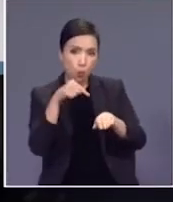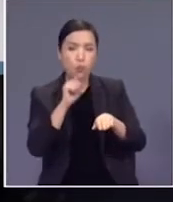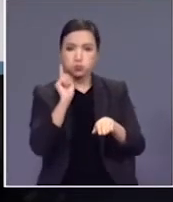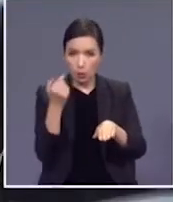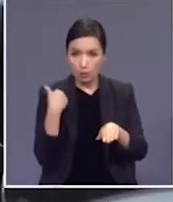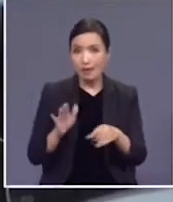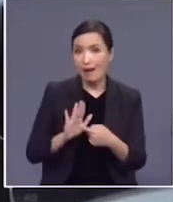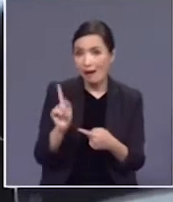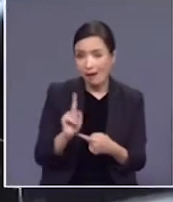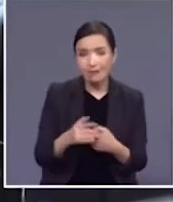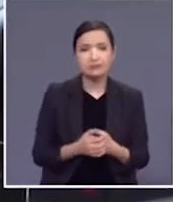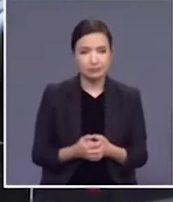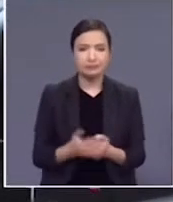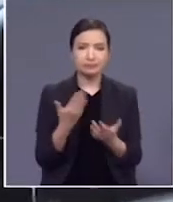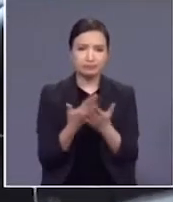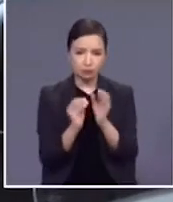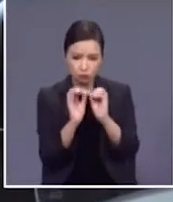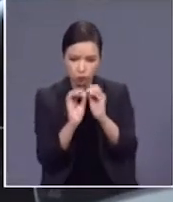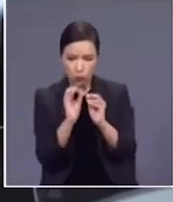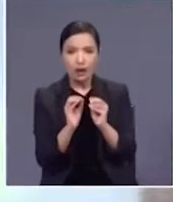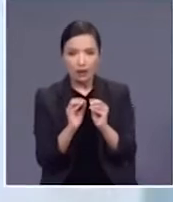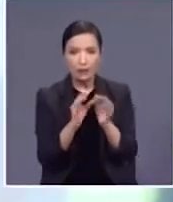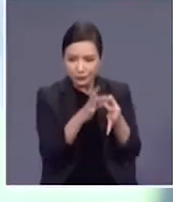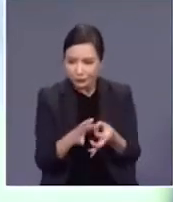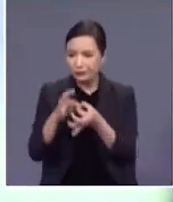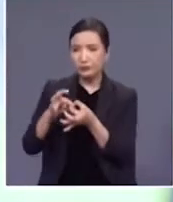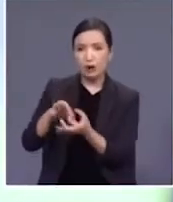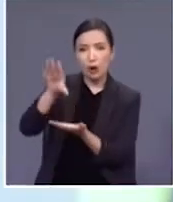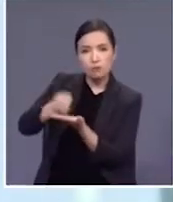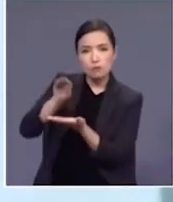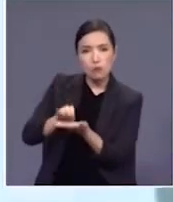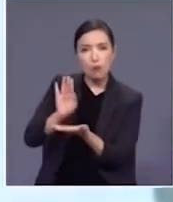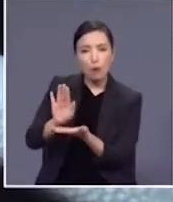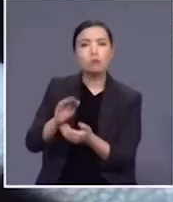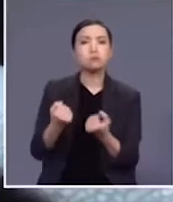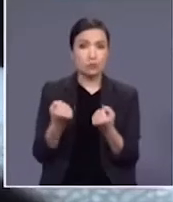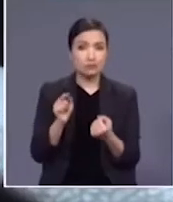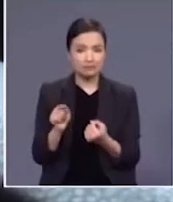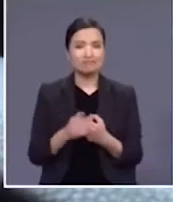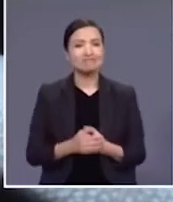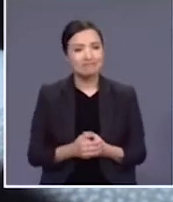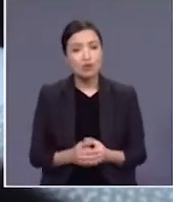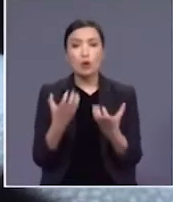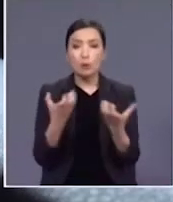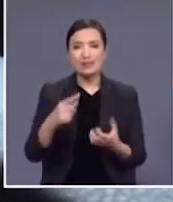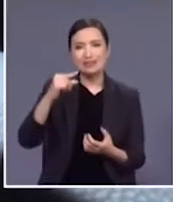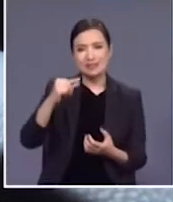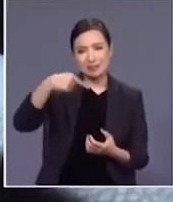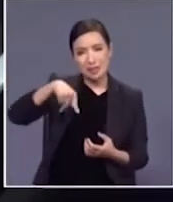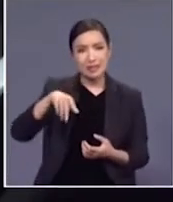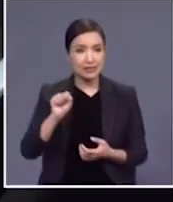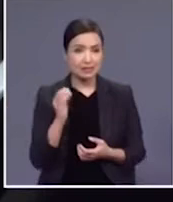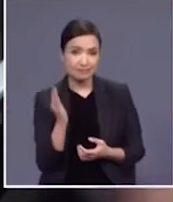ได้แก่มาตรค่าโดยสารที่ต้องเชื่อมโยงข้อมูลกับเครื่องบันทึกข้อมูลการเดินทางของรถซึ่งประกอบด้วยอุปกรณ์ GPS